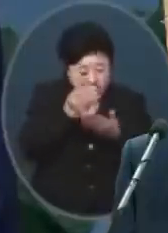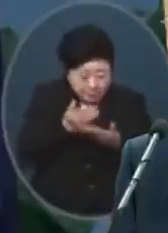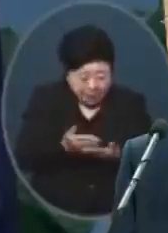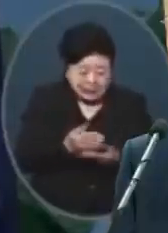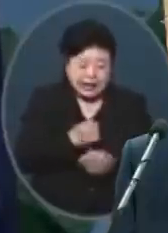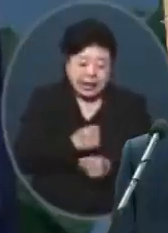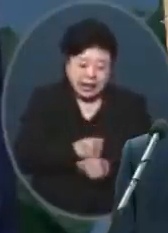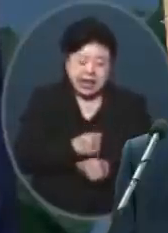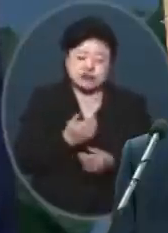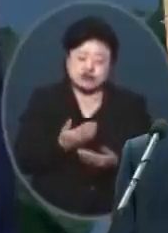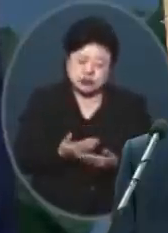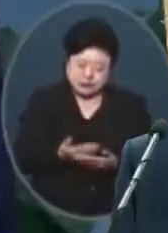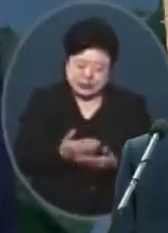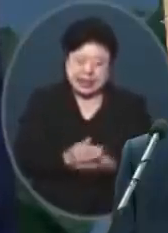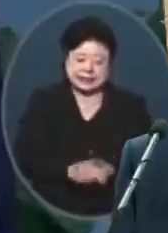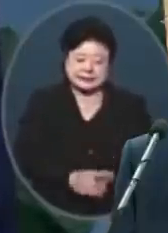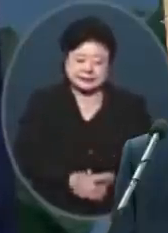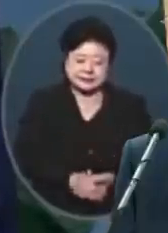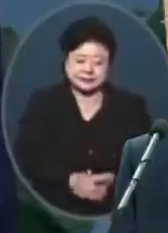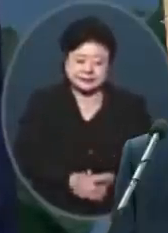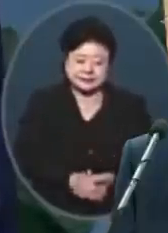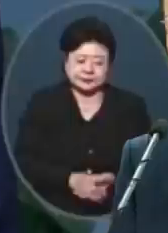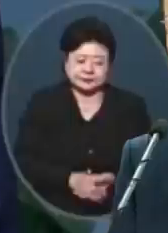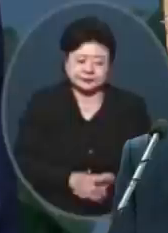변화 밖에 만들어 주시는 것입니다